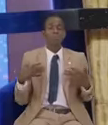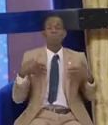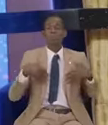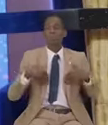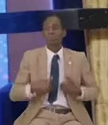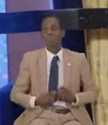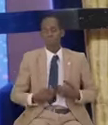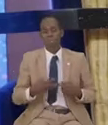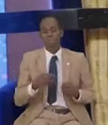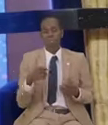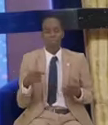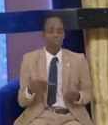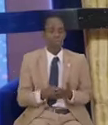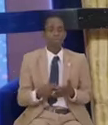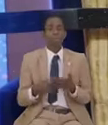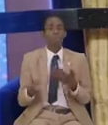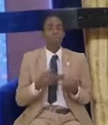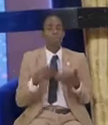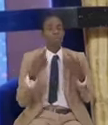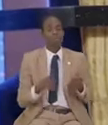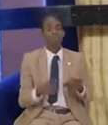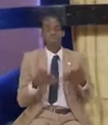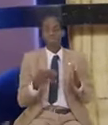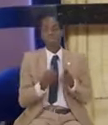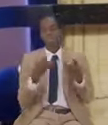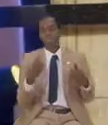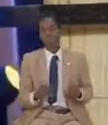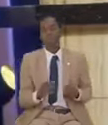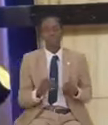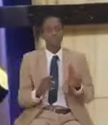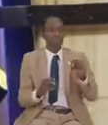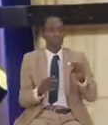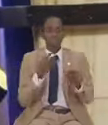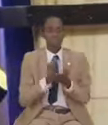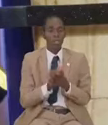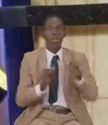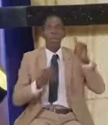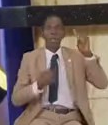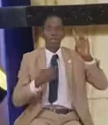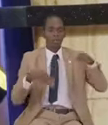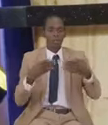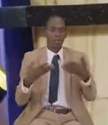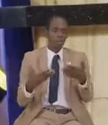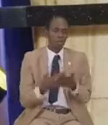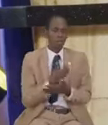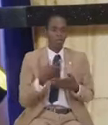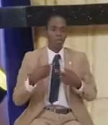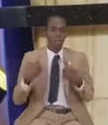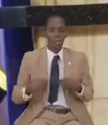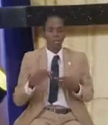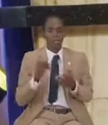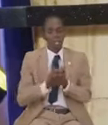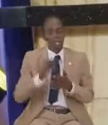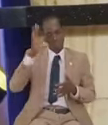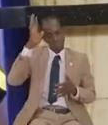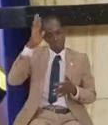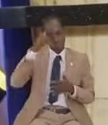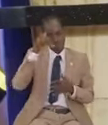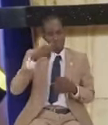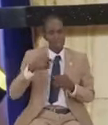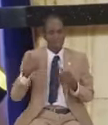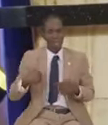et que ce qui va arriver non je vais vous donnerai un cœur nouveau le cœur de Pierre là je